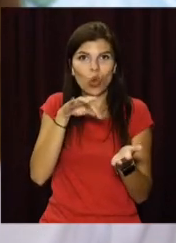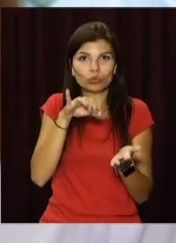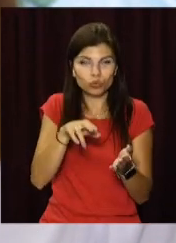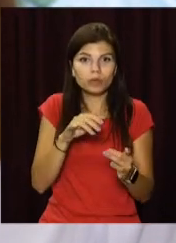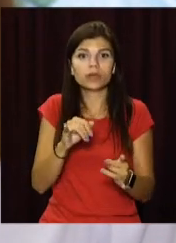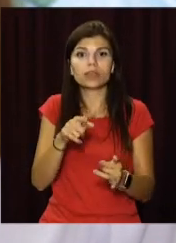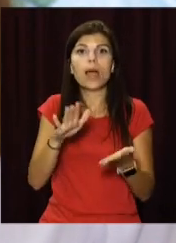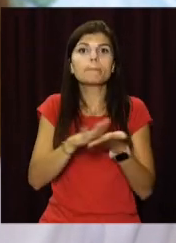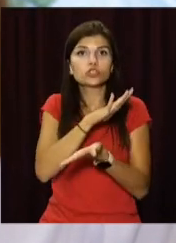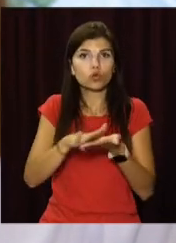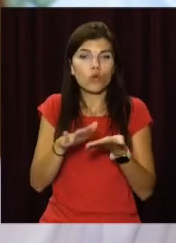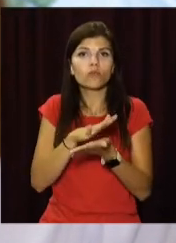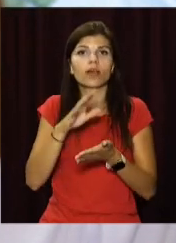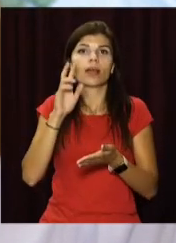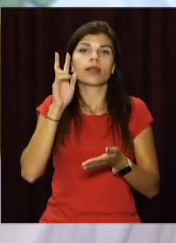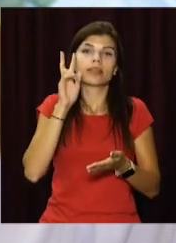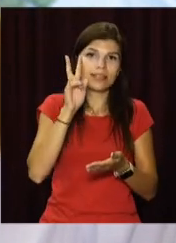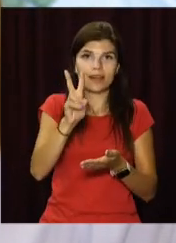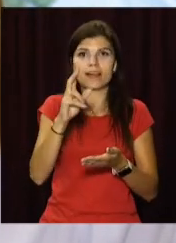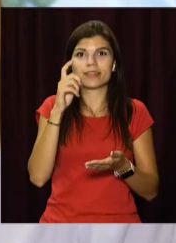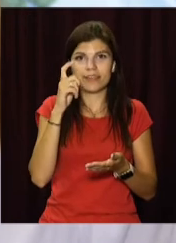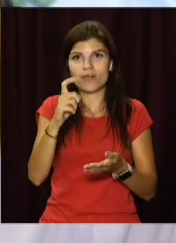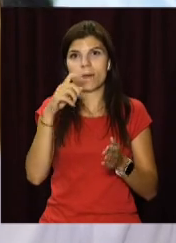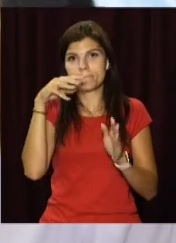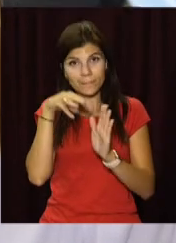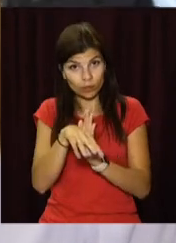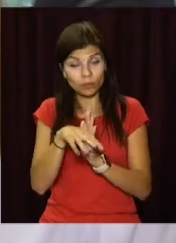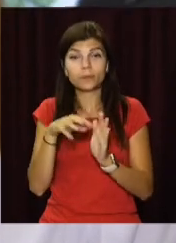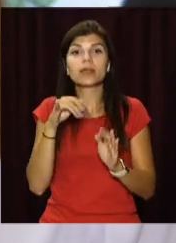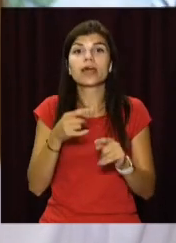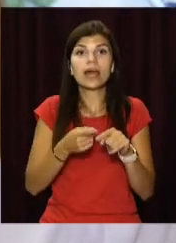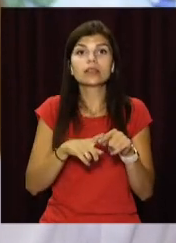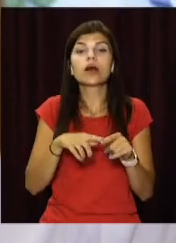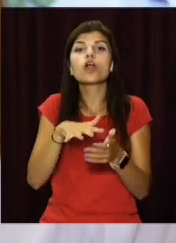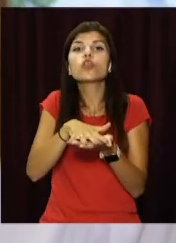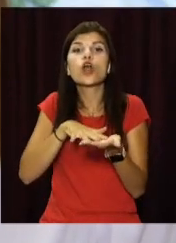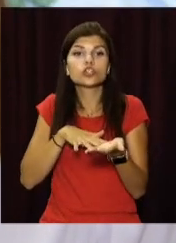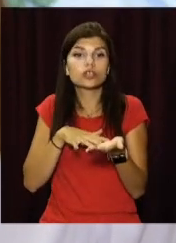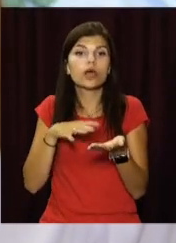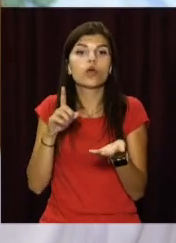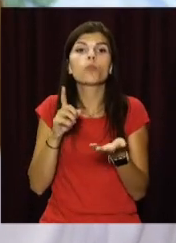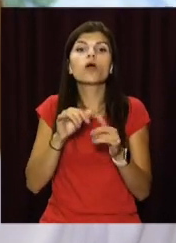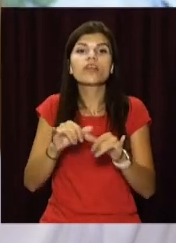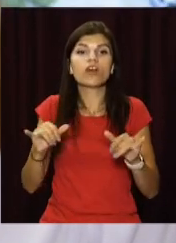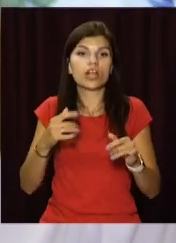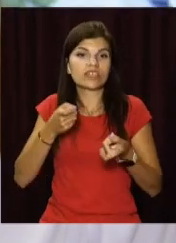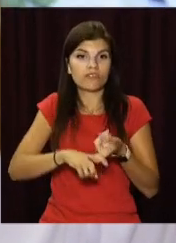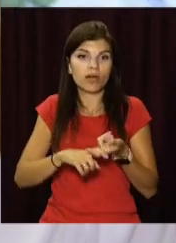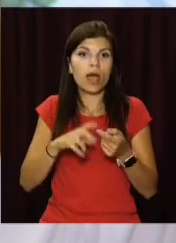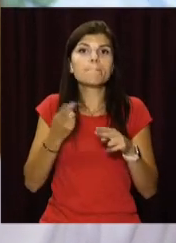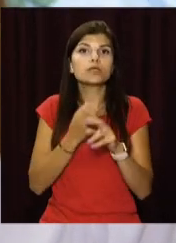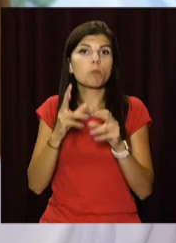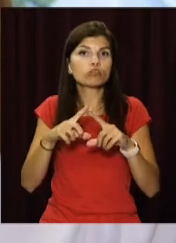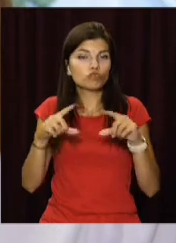проїзд безкоштовний в міському комунальному транспорті, це і подальші сервіси, які розвиваються зараз, пов'язані з